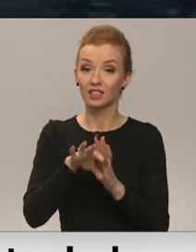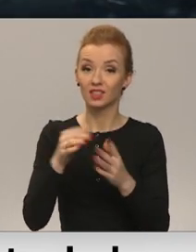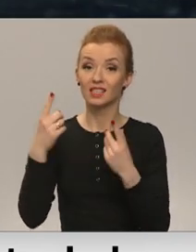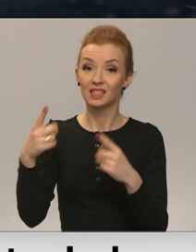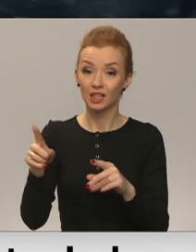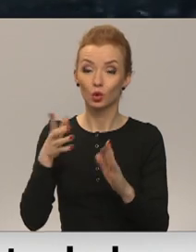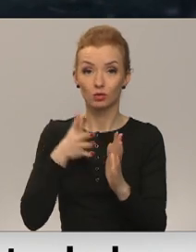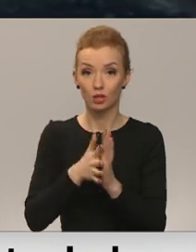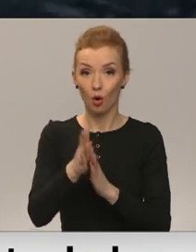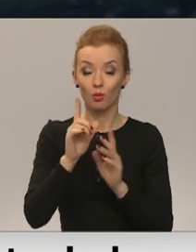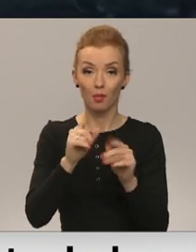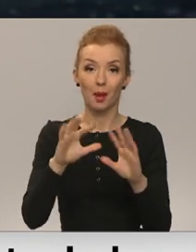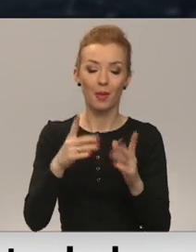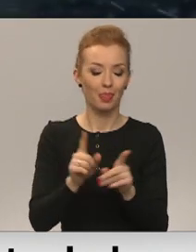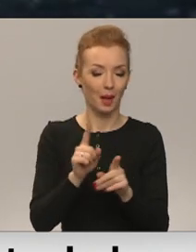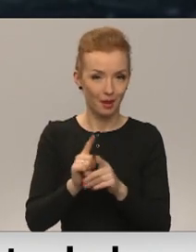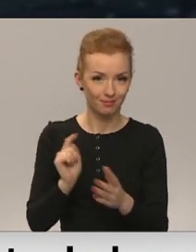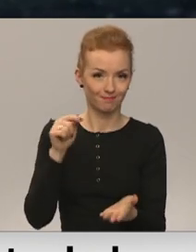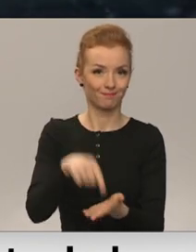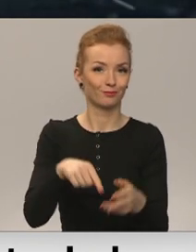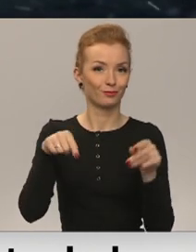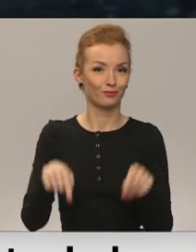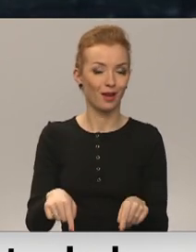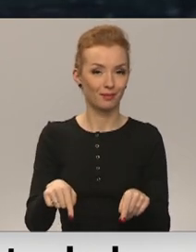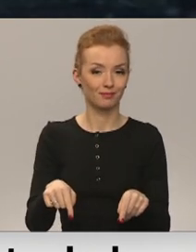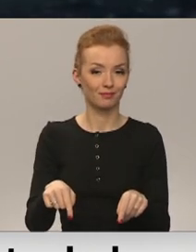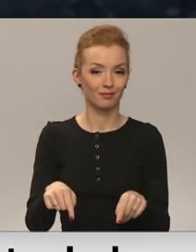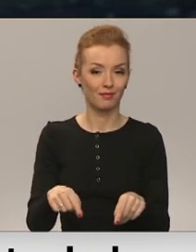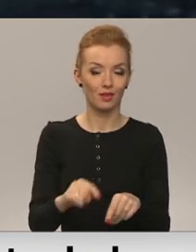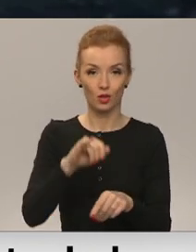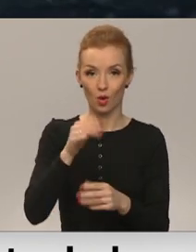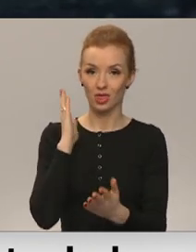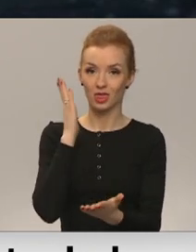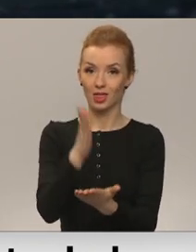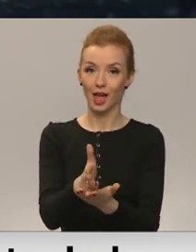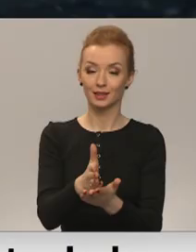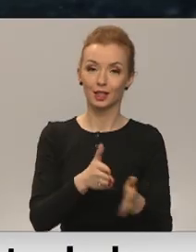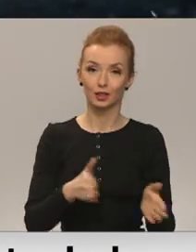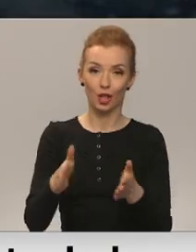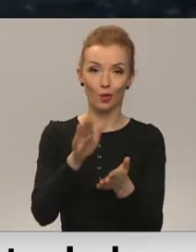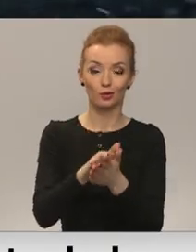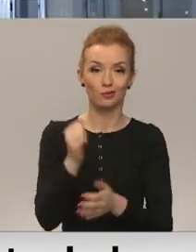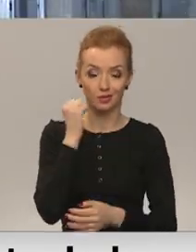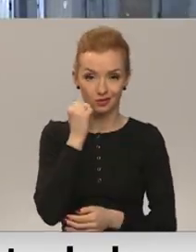bet vienalga izvēles šo te, jo taisnais ceļš uz